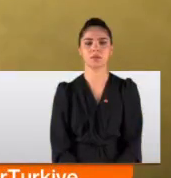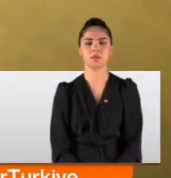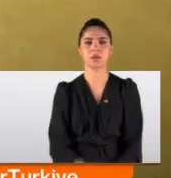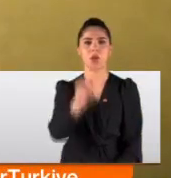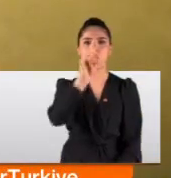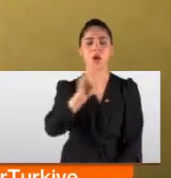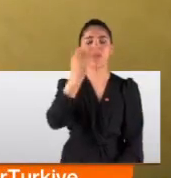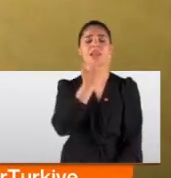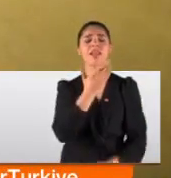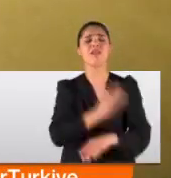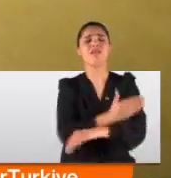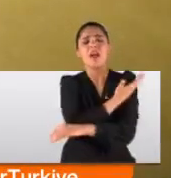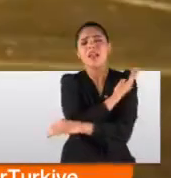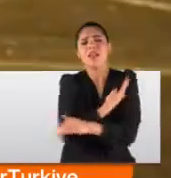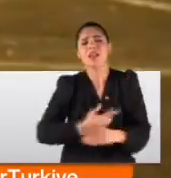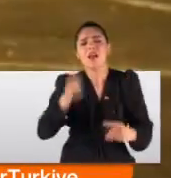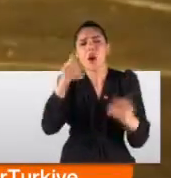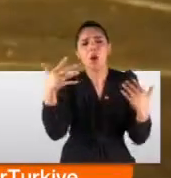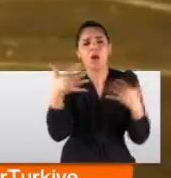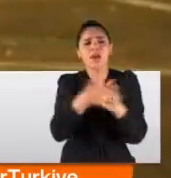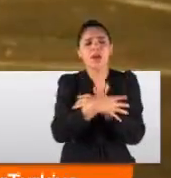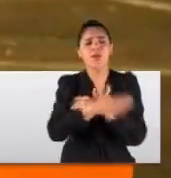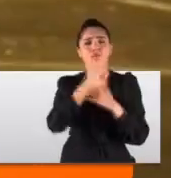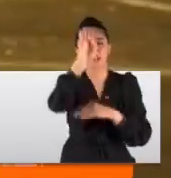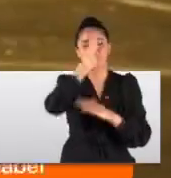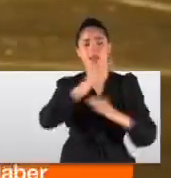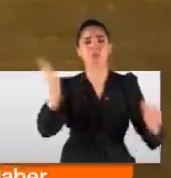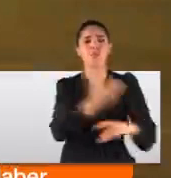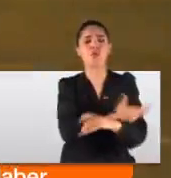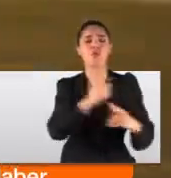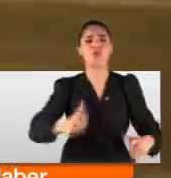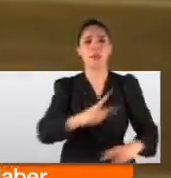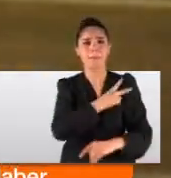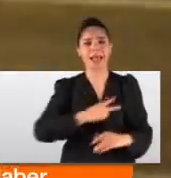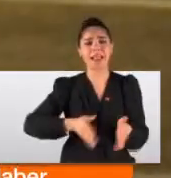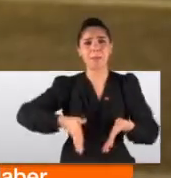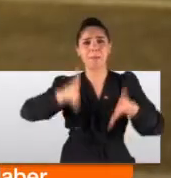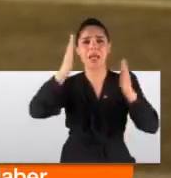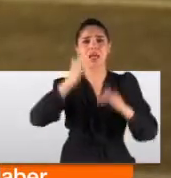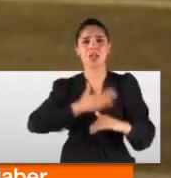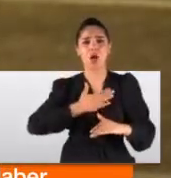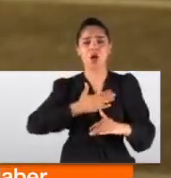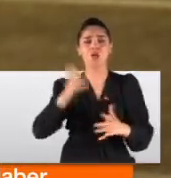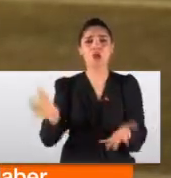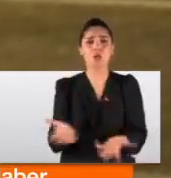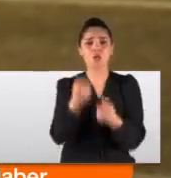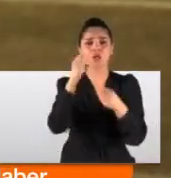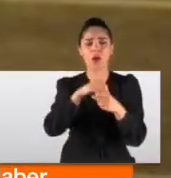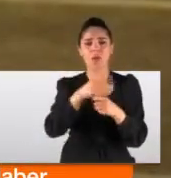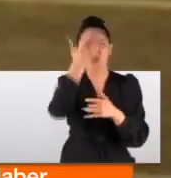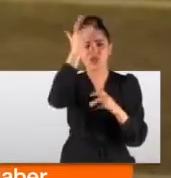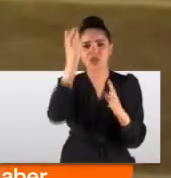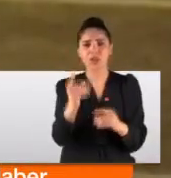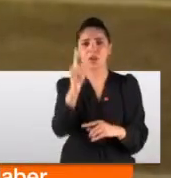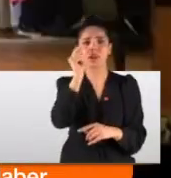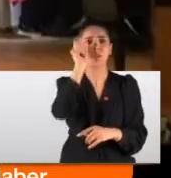...17 vatansever o karanlık gecede İstanbul Büyükşehir Belediye binasını darbecilerden kurtarmak için şehit düştü.